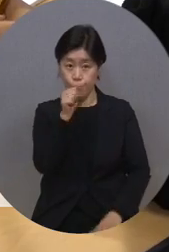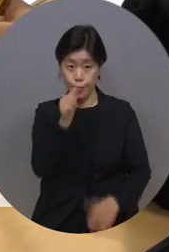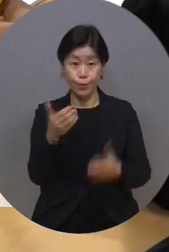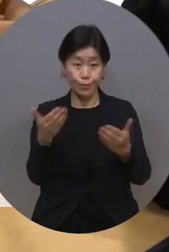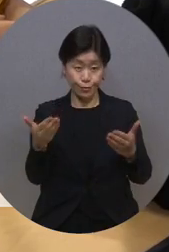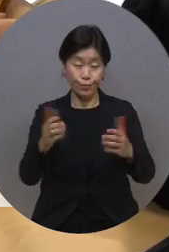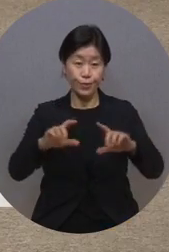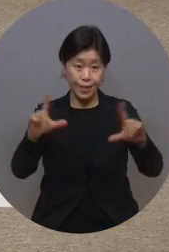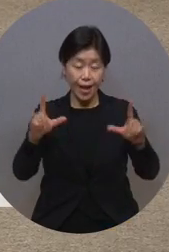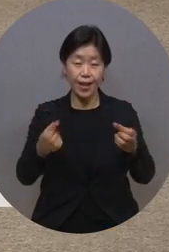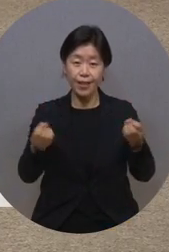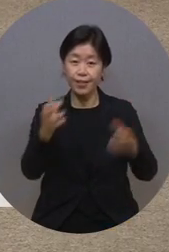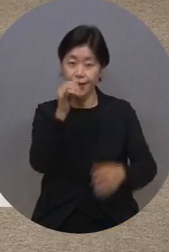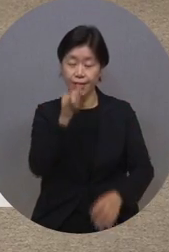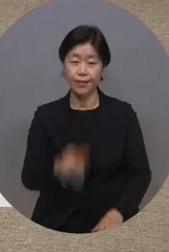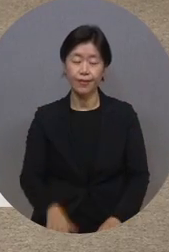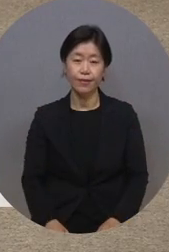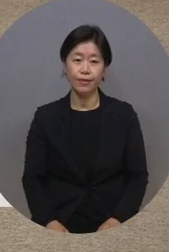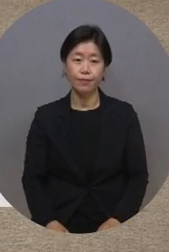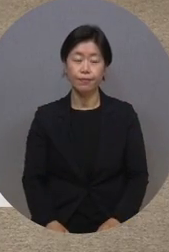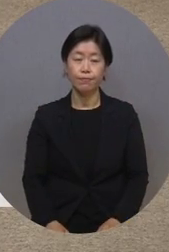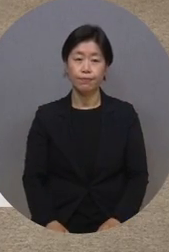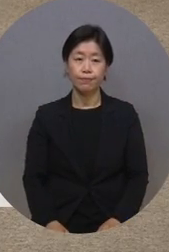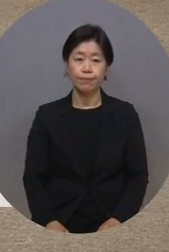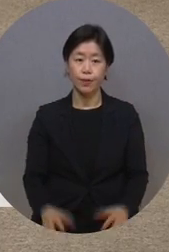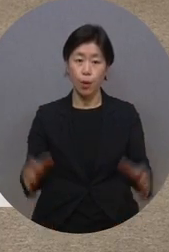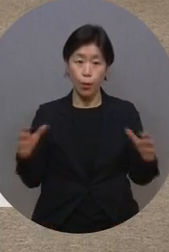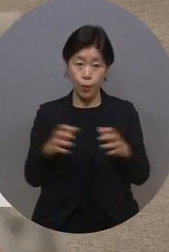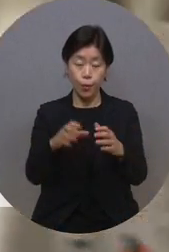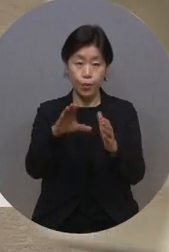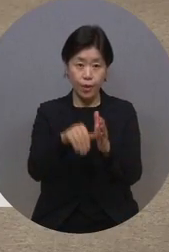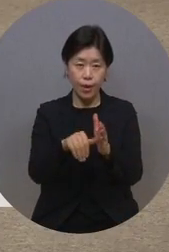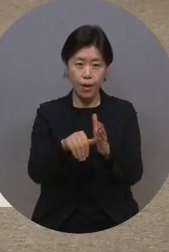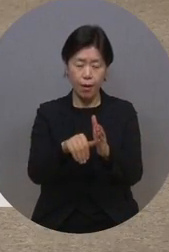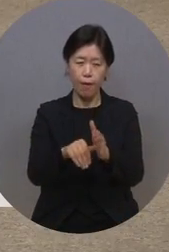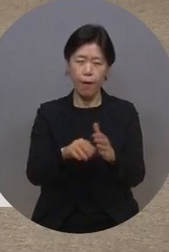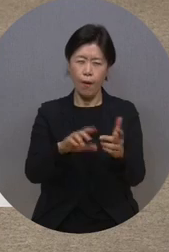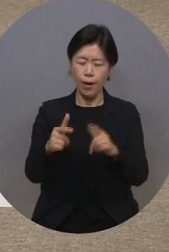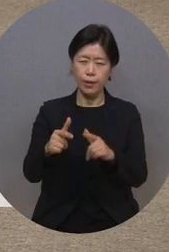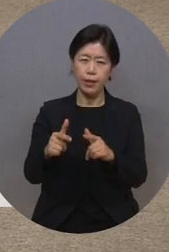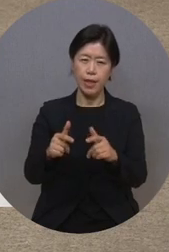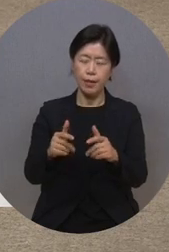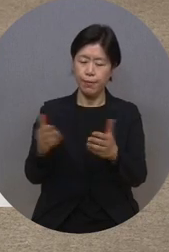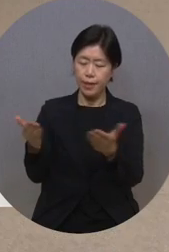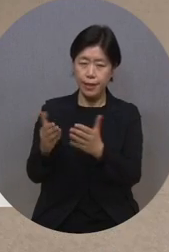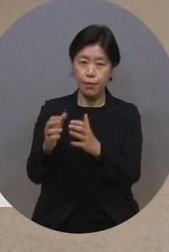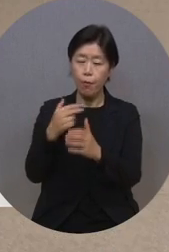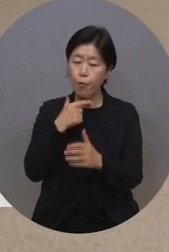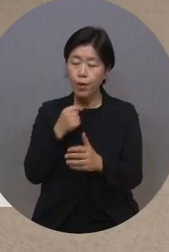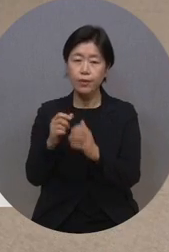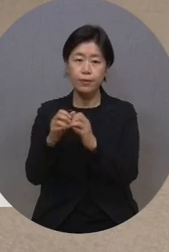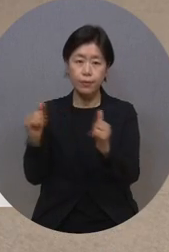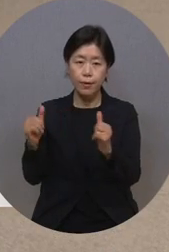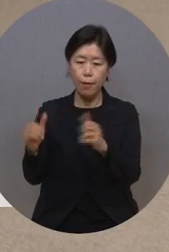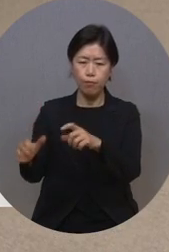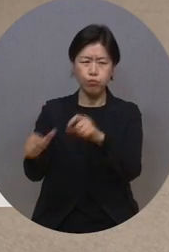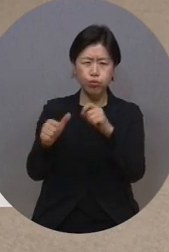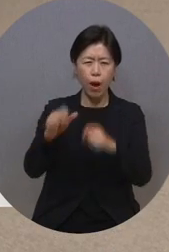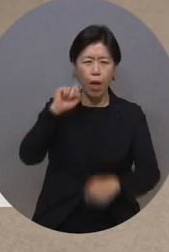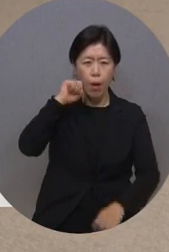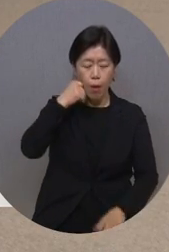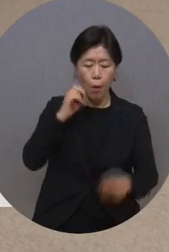개최했습니다. 이번 구인 구직 만남의 날 행사는 극심한 구인난에 시달리고 있는 원주 권역의